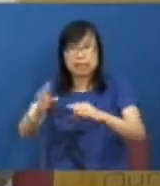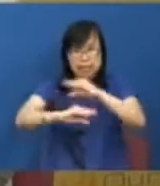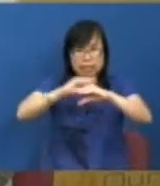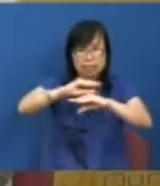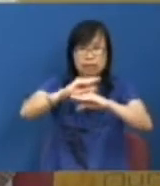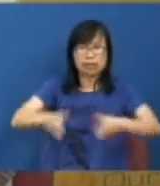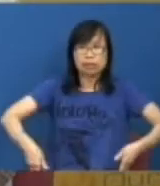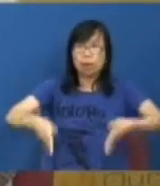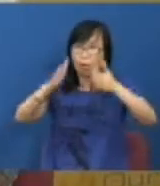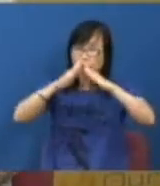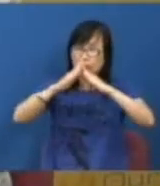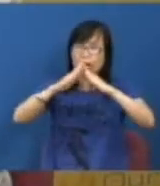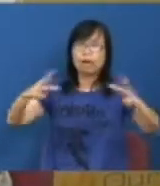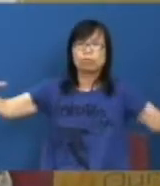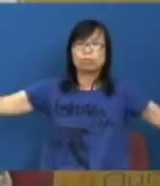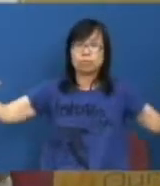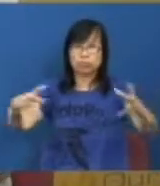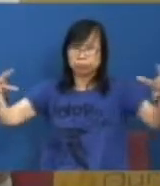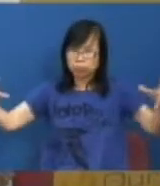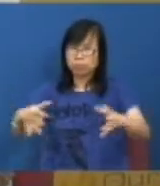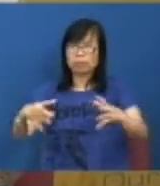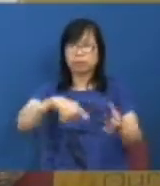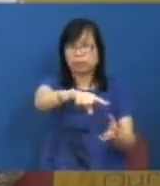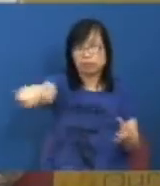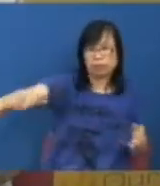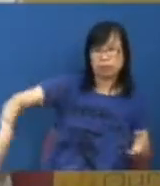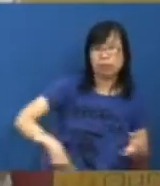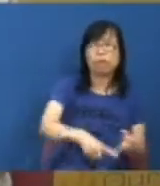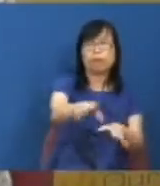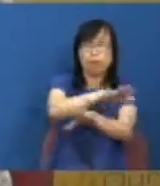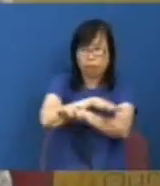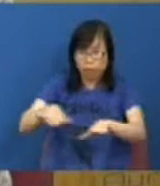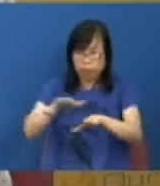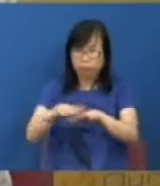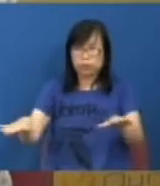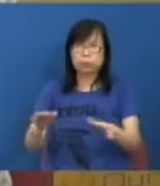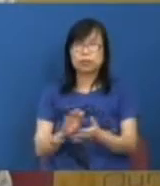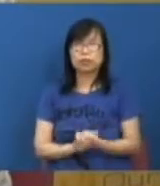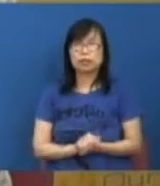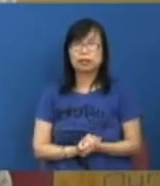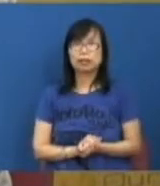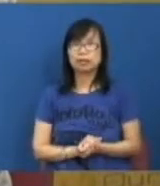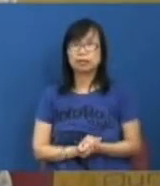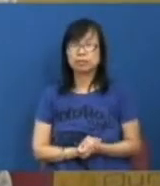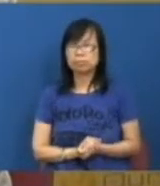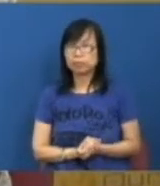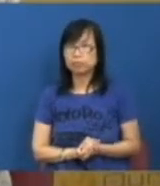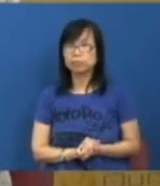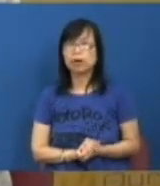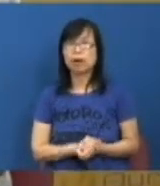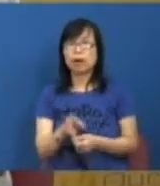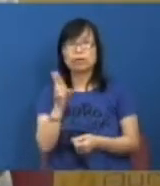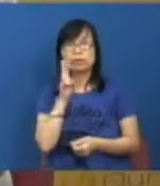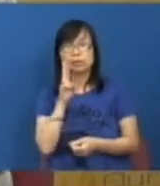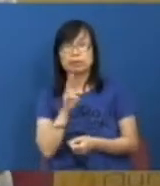佢哋都會即係集腋成裘，即係將一笪地方安全啲嘅做好一個即係一個好似